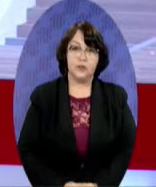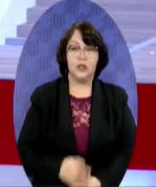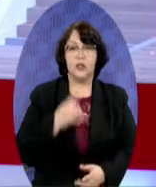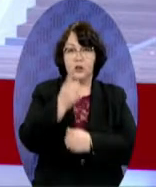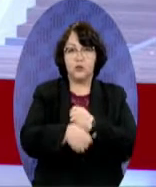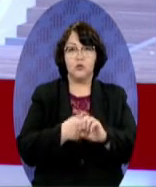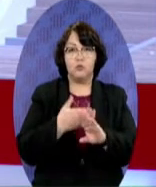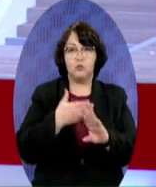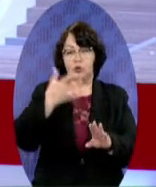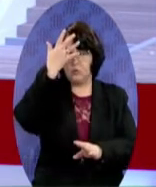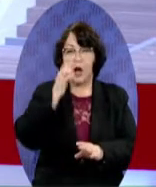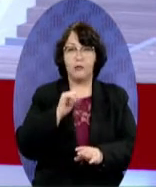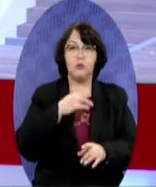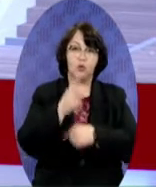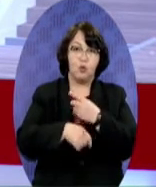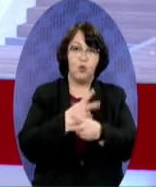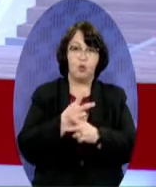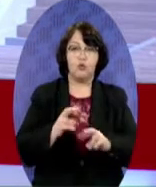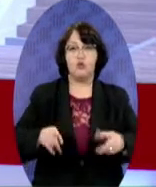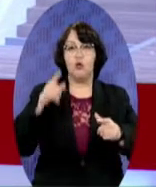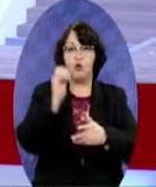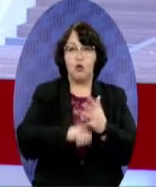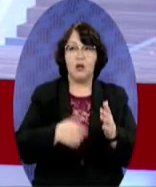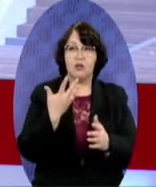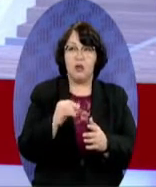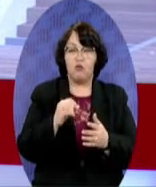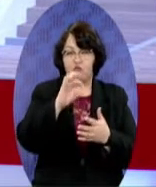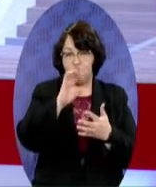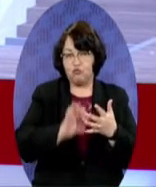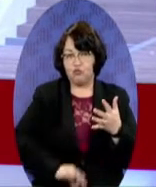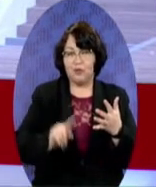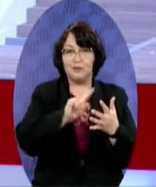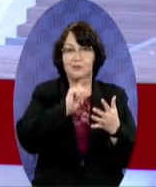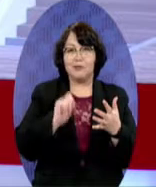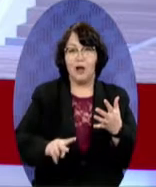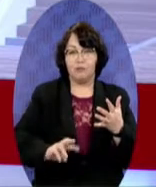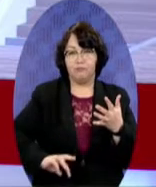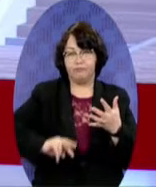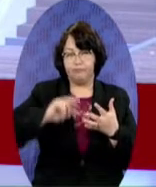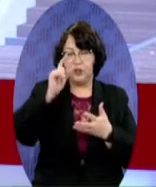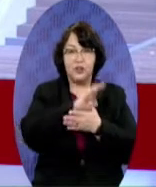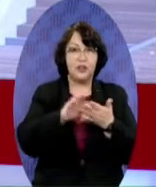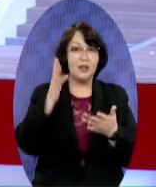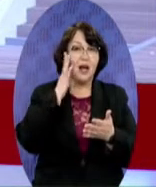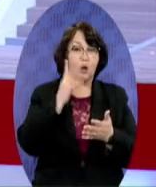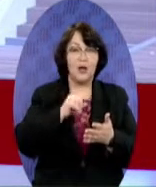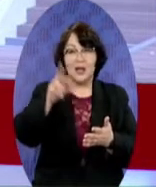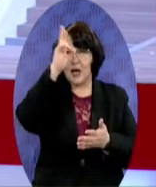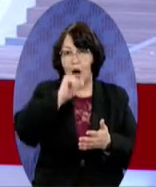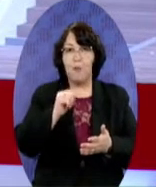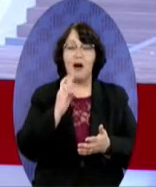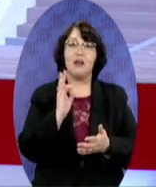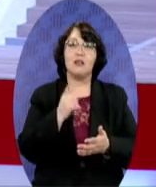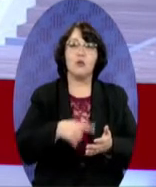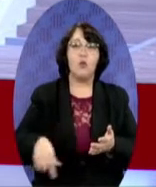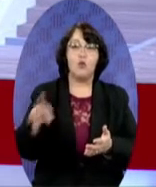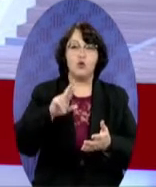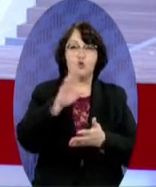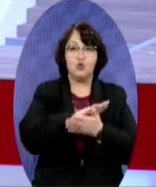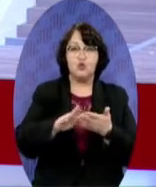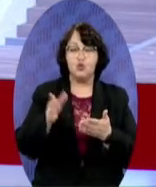Өнгөрсөн онд төрийн албаны тухай хуульд өөрчлөлт оруулж 50 гаруй заалтыг бүхэлд нь өөрчилсөн. Хуулийн шинжилсэн найруулгаар яам агентлагуудын газруудад шууд томилгоо